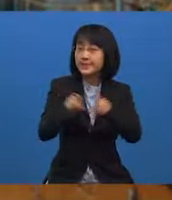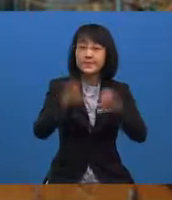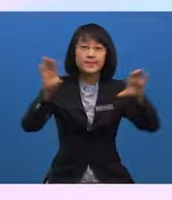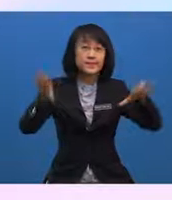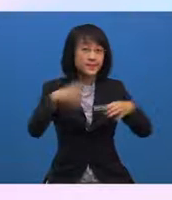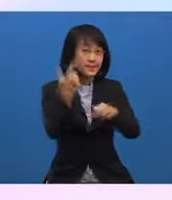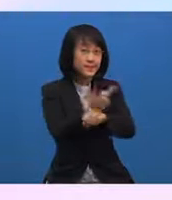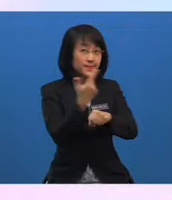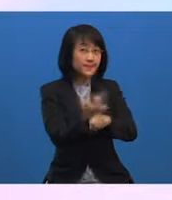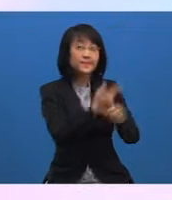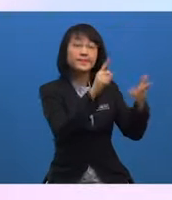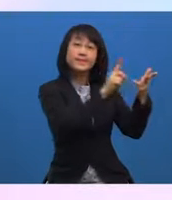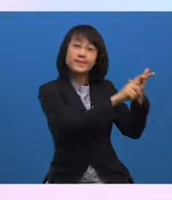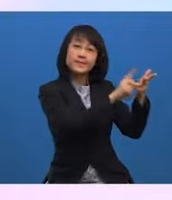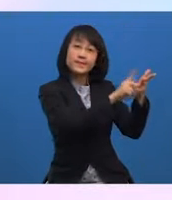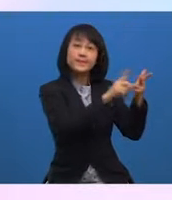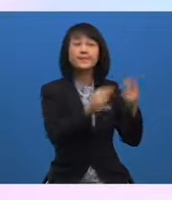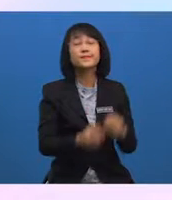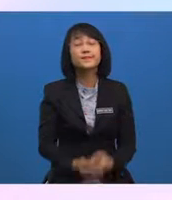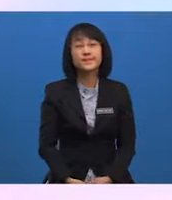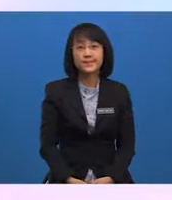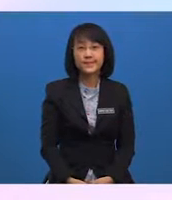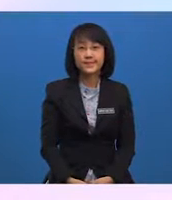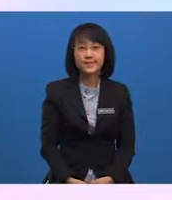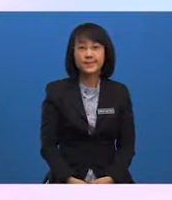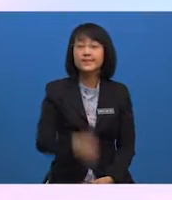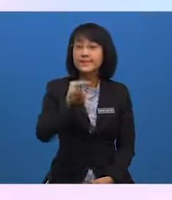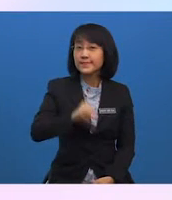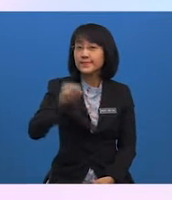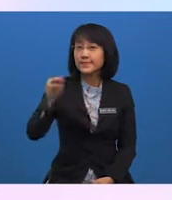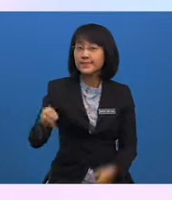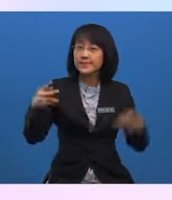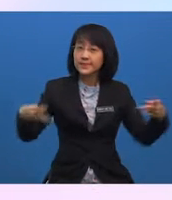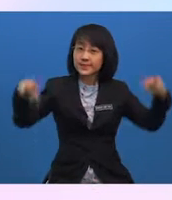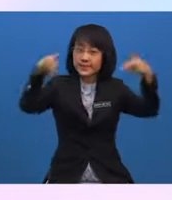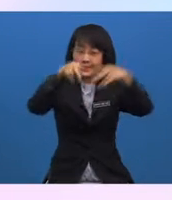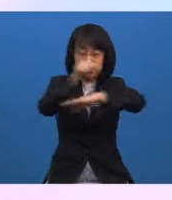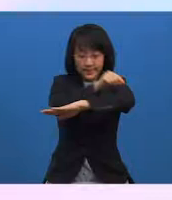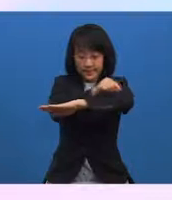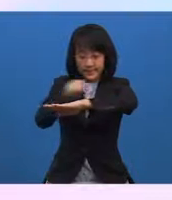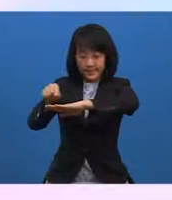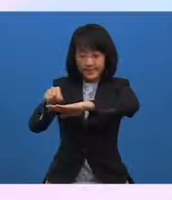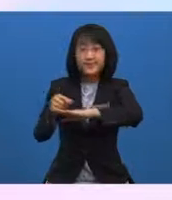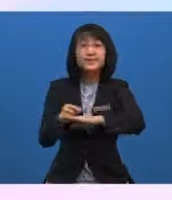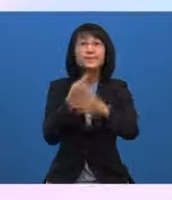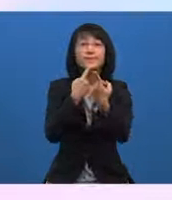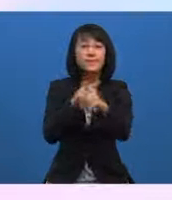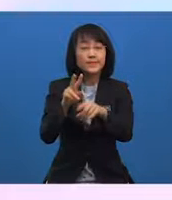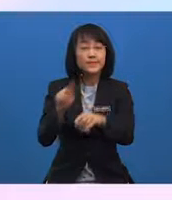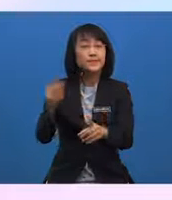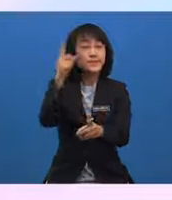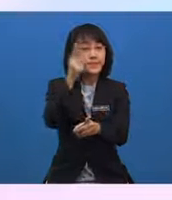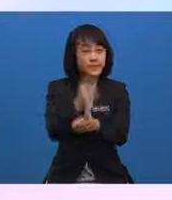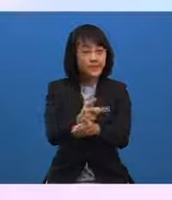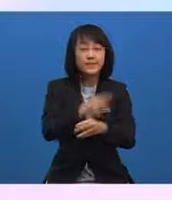ketiga. Untuk latihan tiga, murid-murid perlu menggariskan jawapan yang betul